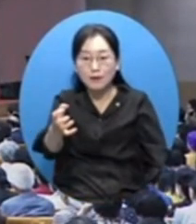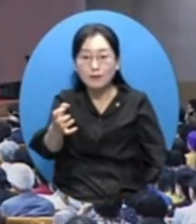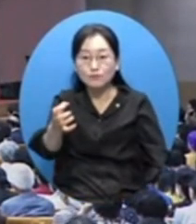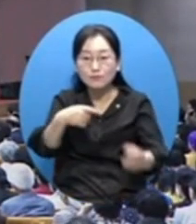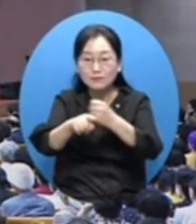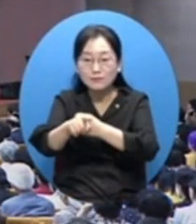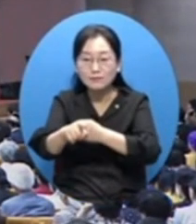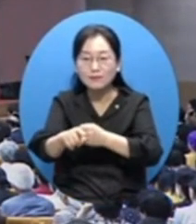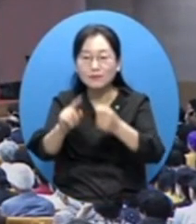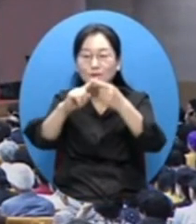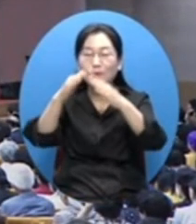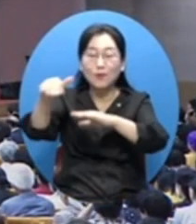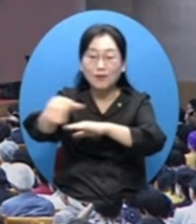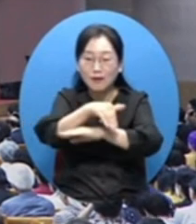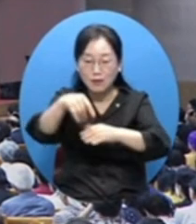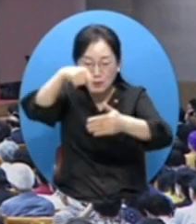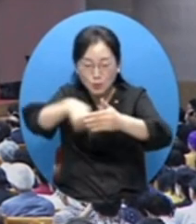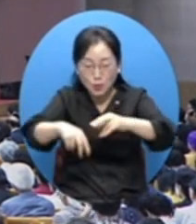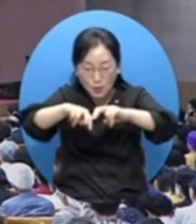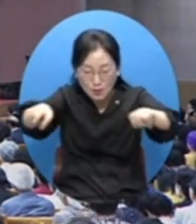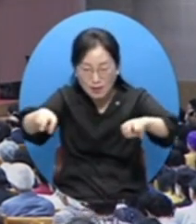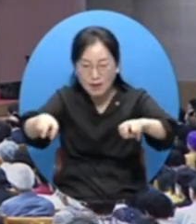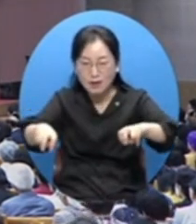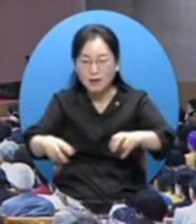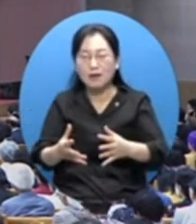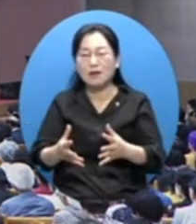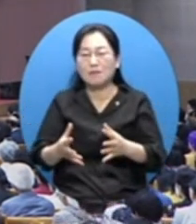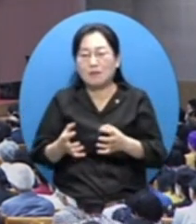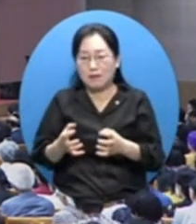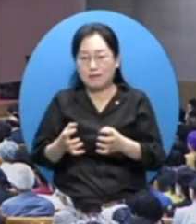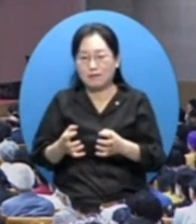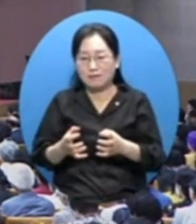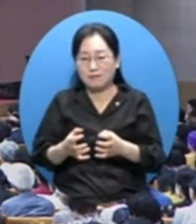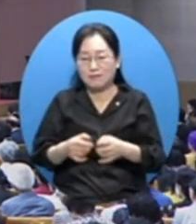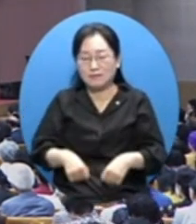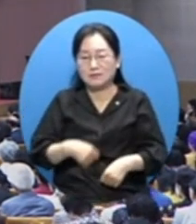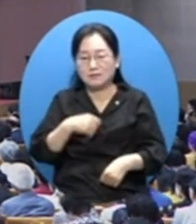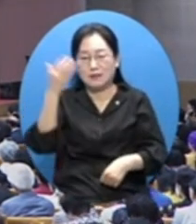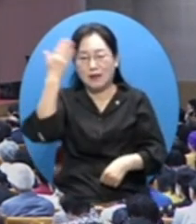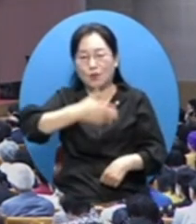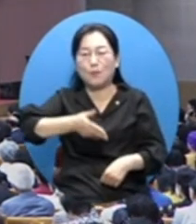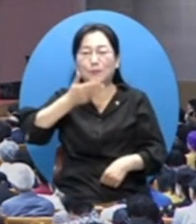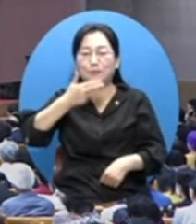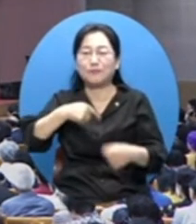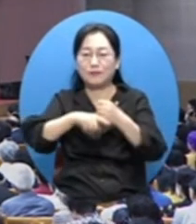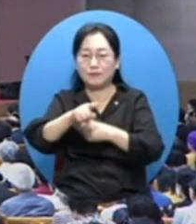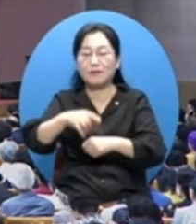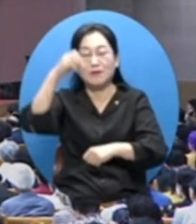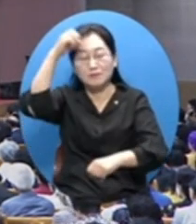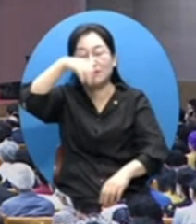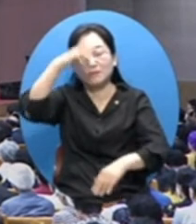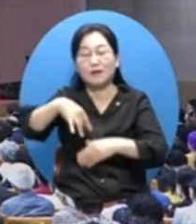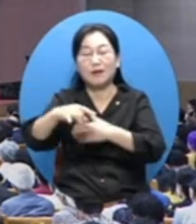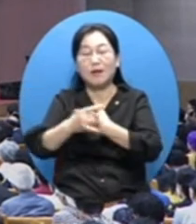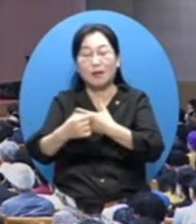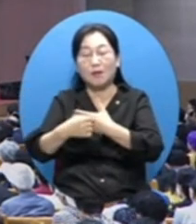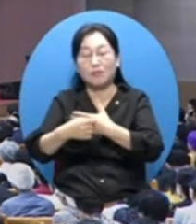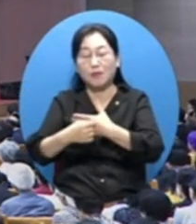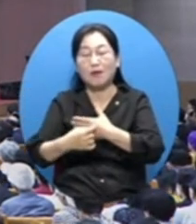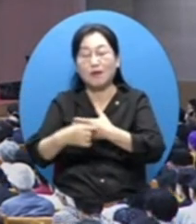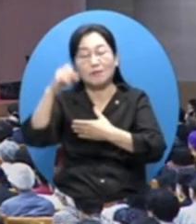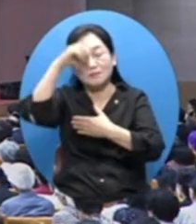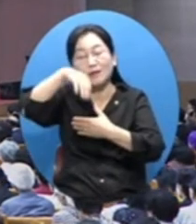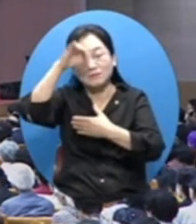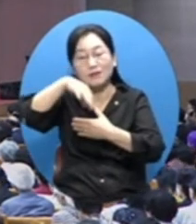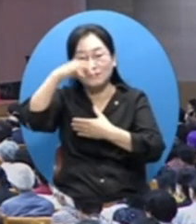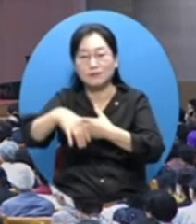다니고 있지만 심령이 메말라서 삶의 의로운 모습이 사라져버린 것을 말씀합니다. 형식적이고 습관적인 신앙생활을 하고 있다는 것을